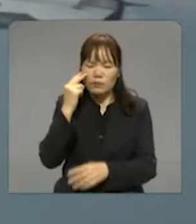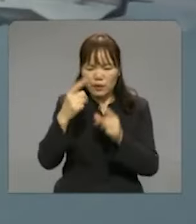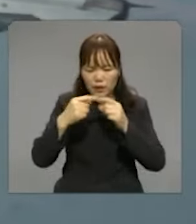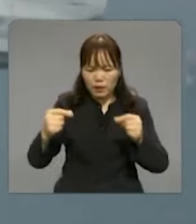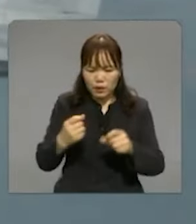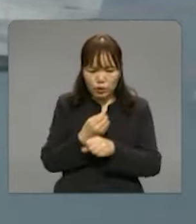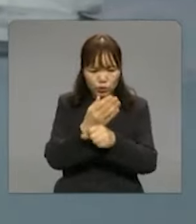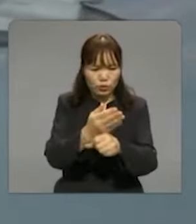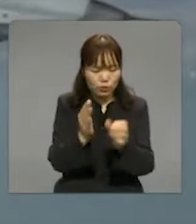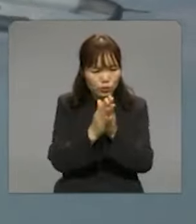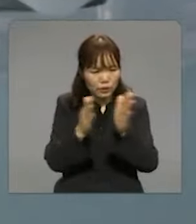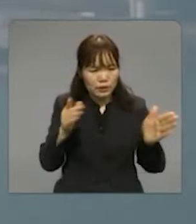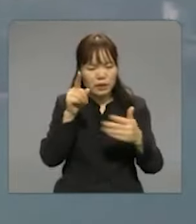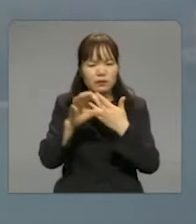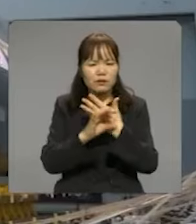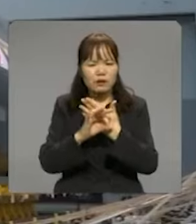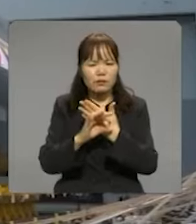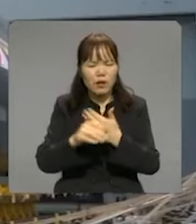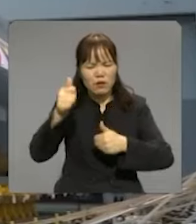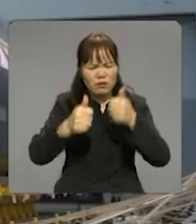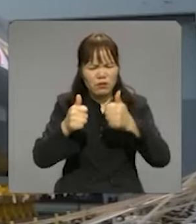최대 경쟁자가 될 수 있습니다.